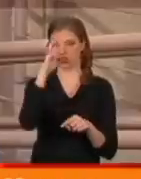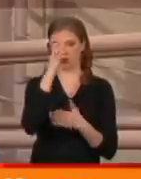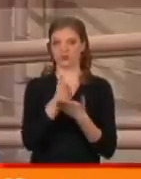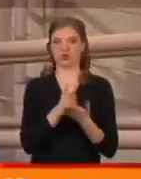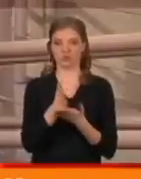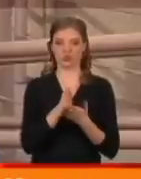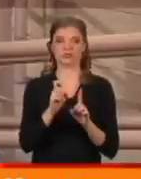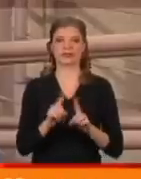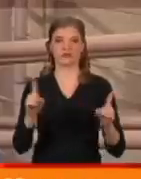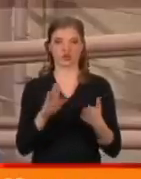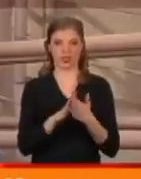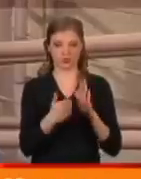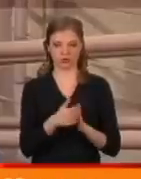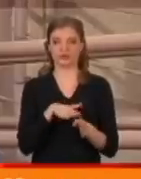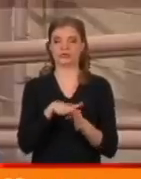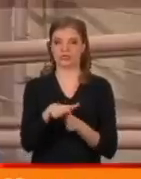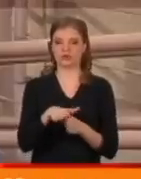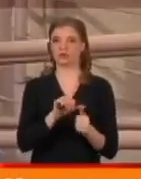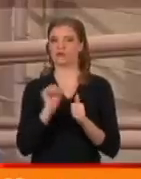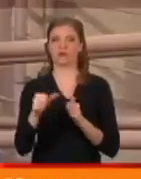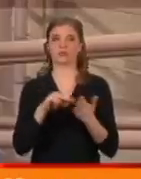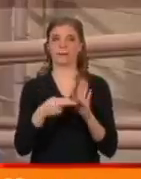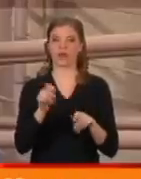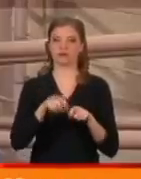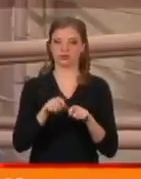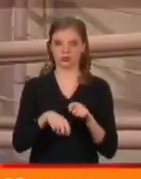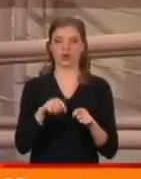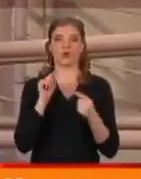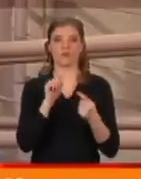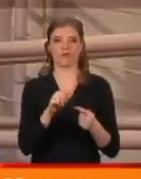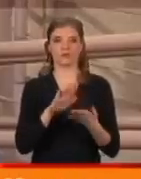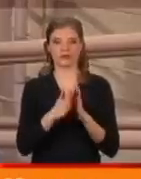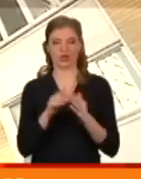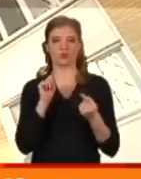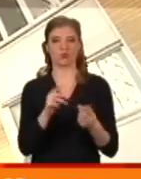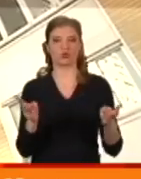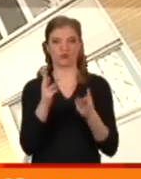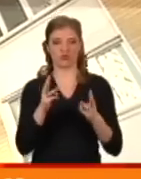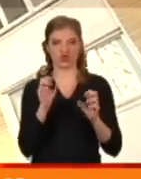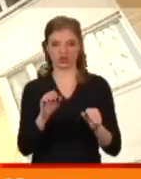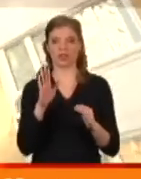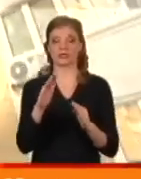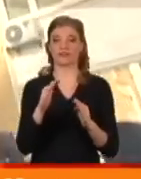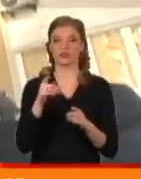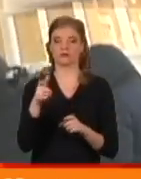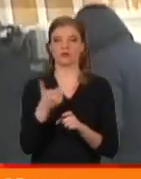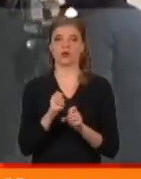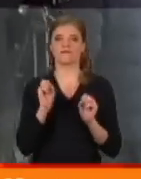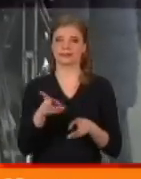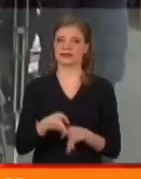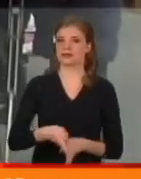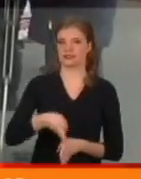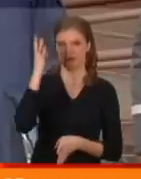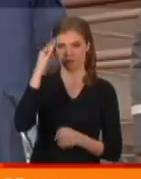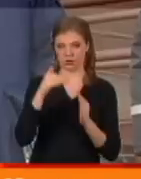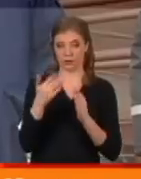служби України з надзвичайних ситуацій здійснити позапланові перевірки стану протипожежного захисту у об'єктах підвищеної поверховості та